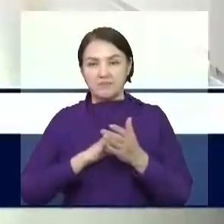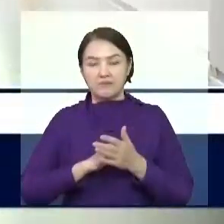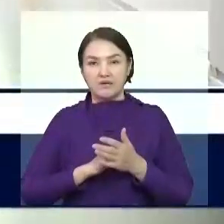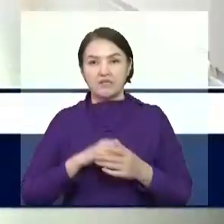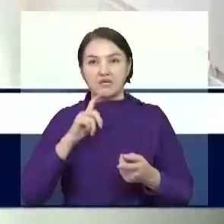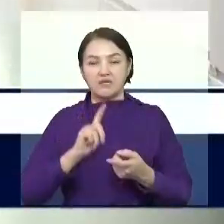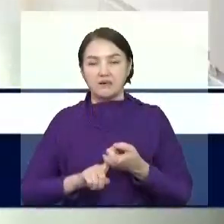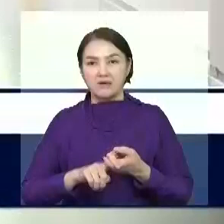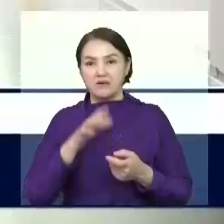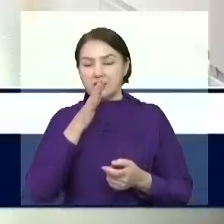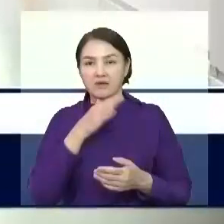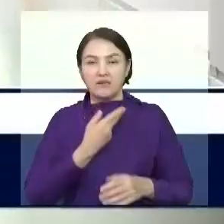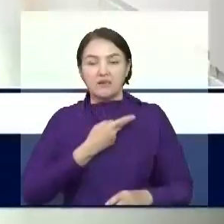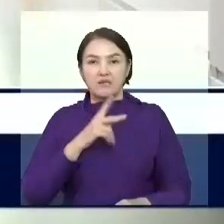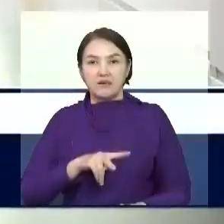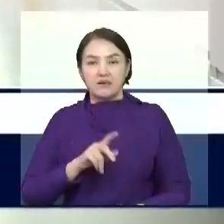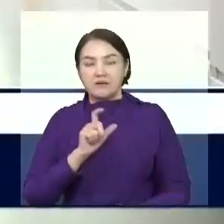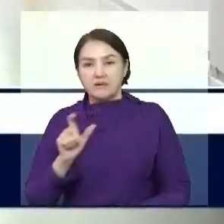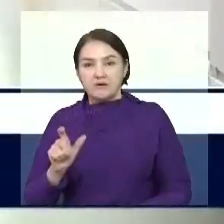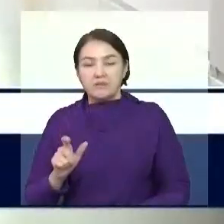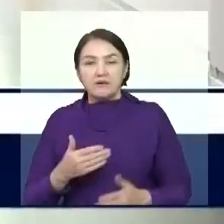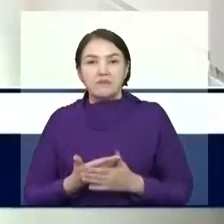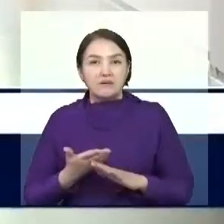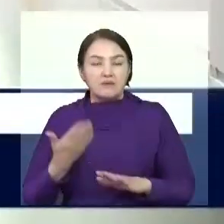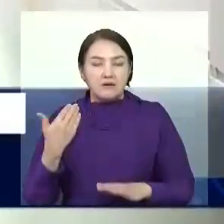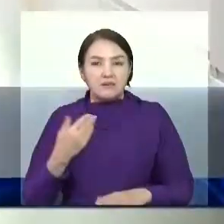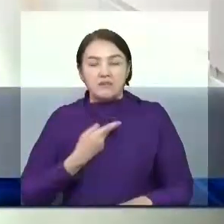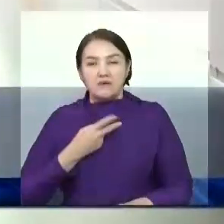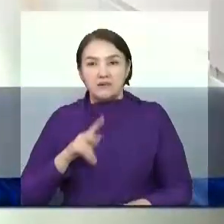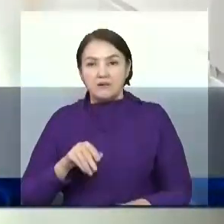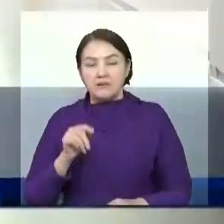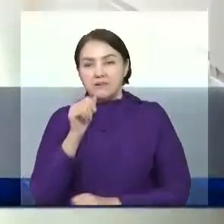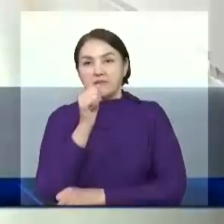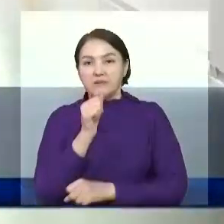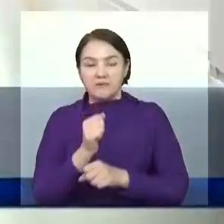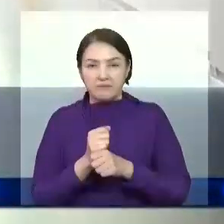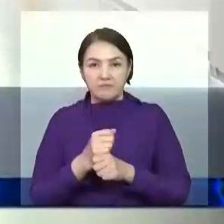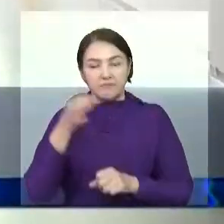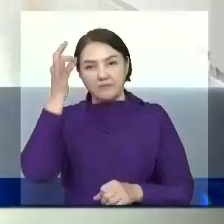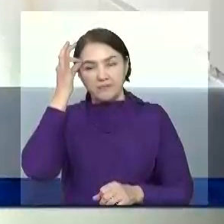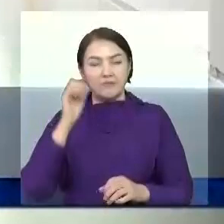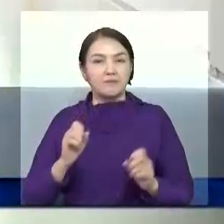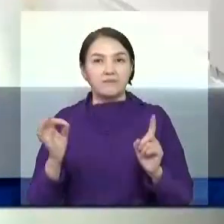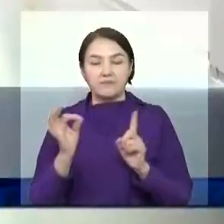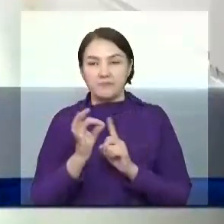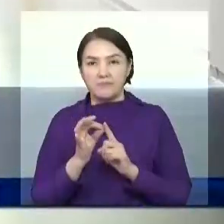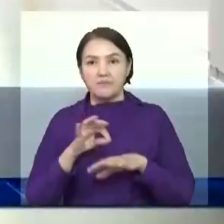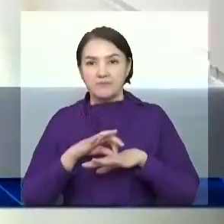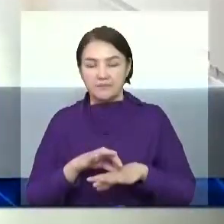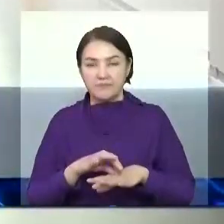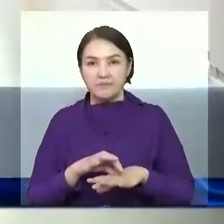ковидтің уақытында қайтыс болған біздің әріптестеріміз, оған дейінгі қайтыс болған әріптестерімізді еске алу мақсатында